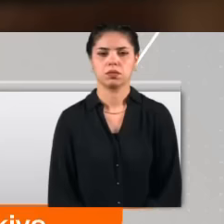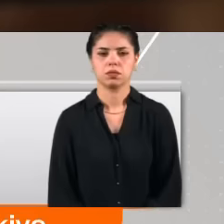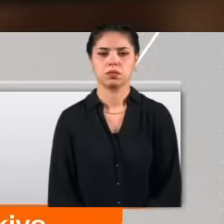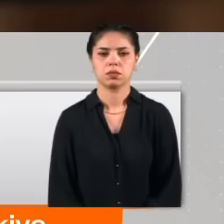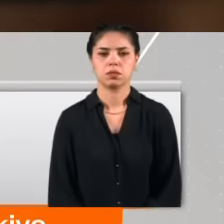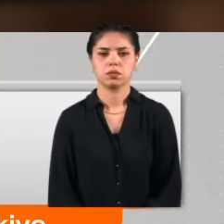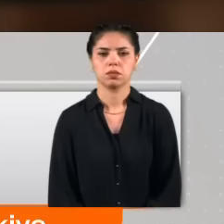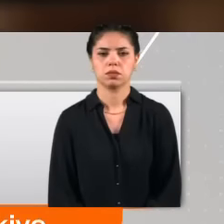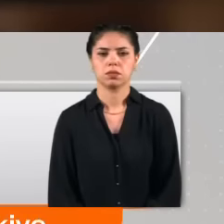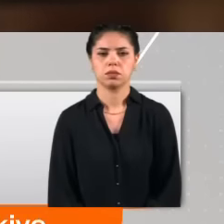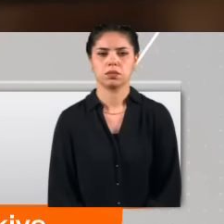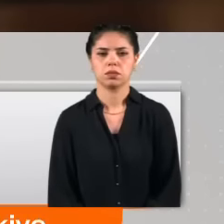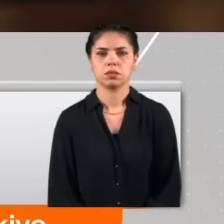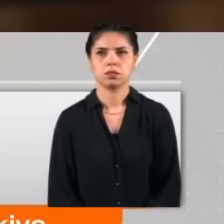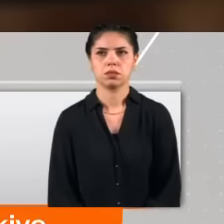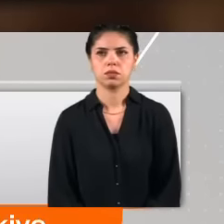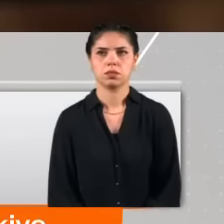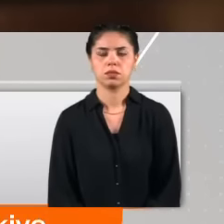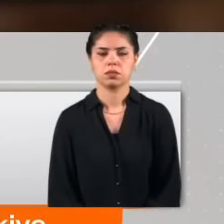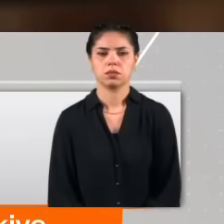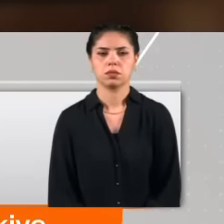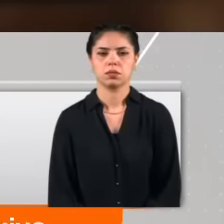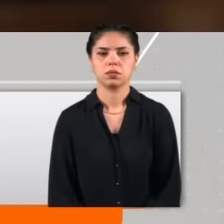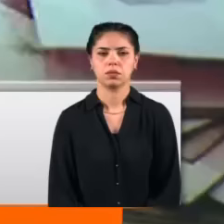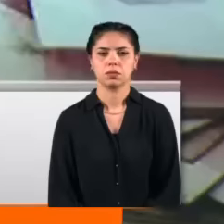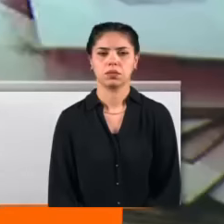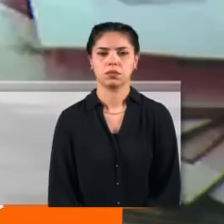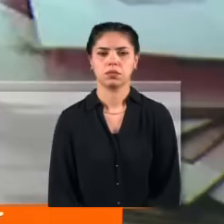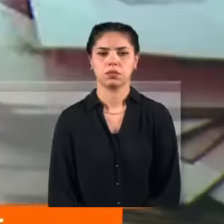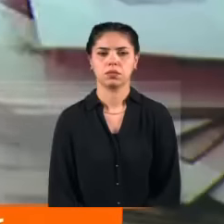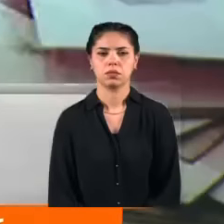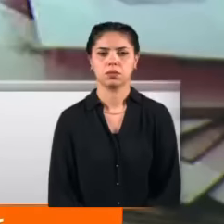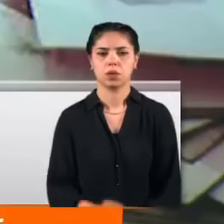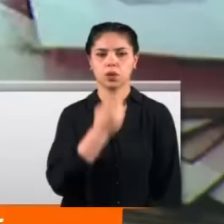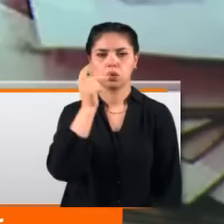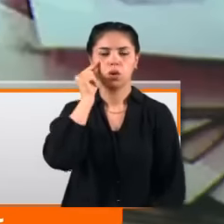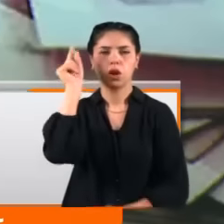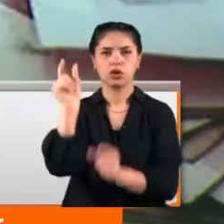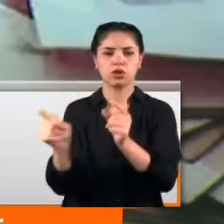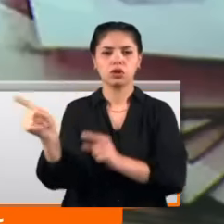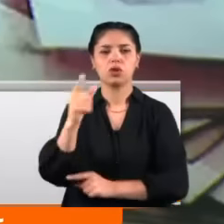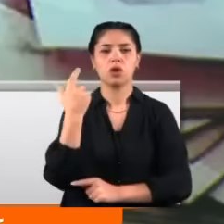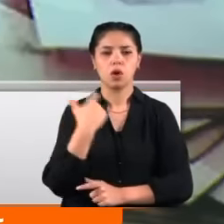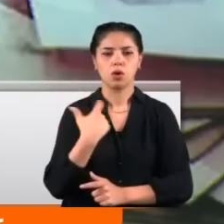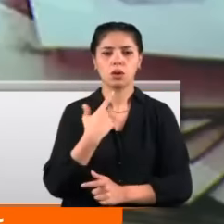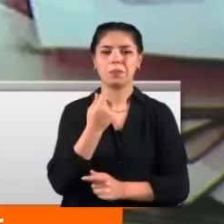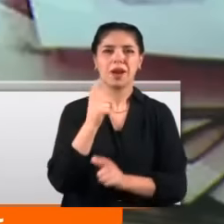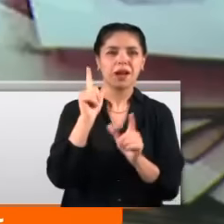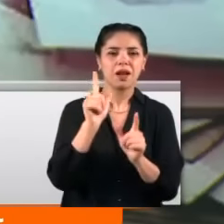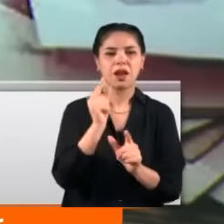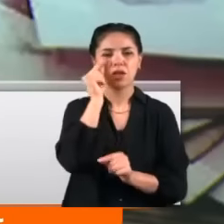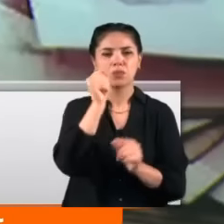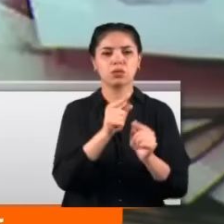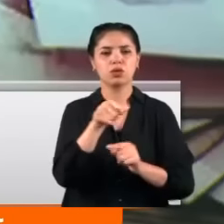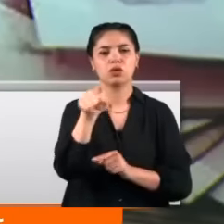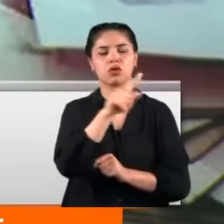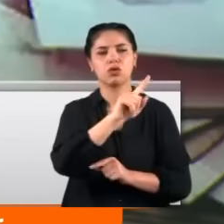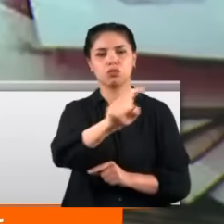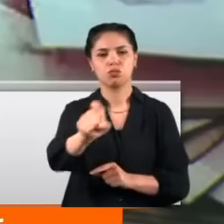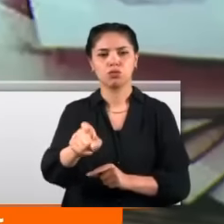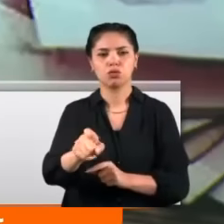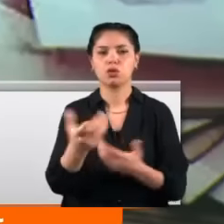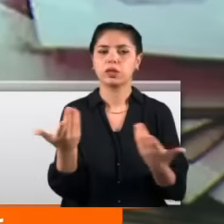günlük belirli bir komisyon oranında para vereceklerini söylediler. Dolandırıcılar özellikle paraya ihtiyacı olan kişileri ağına düşürüyor.